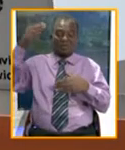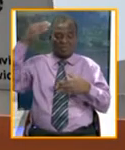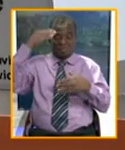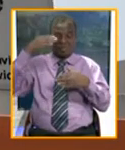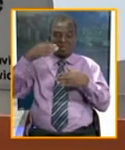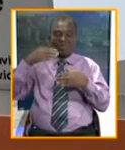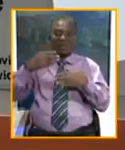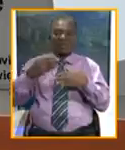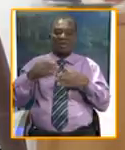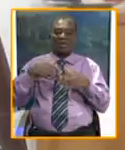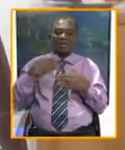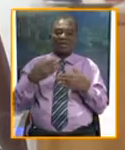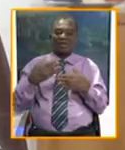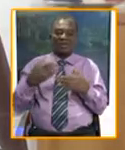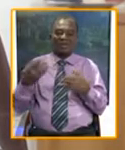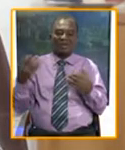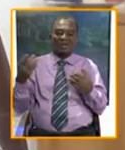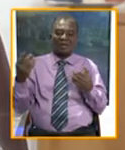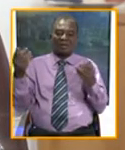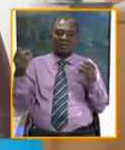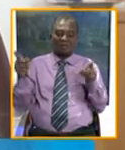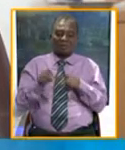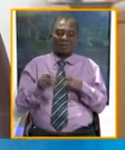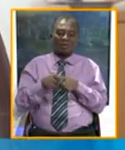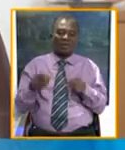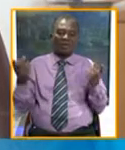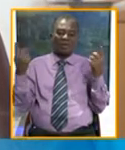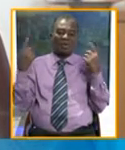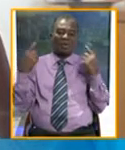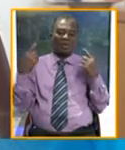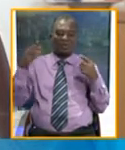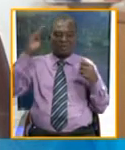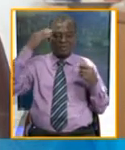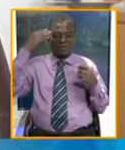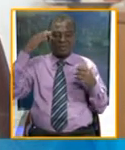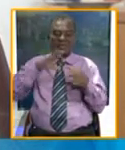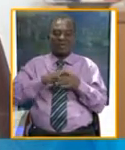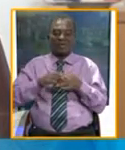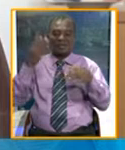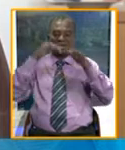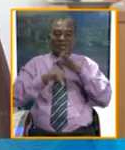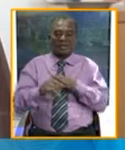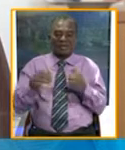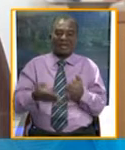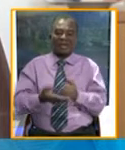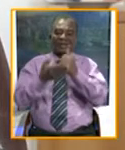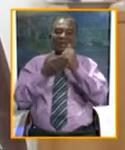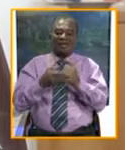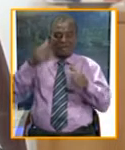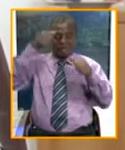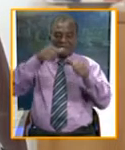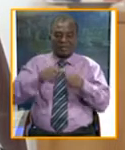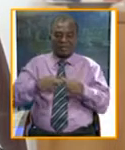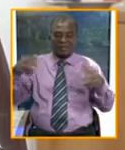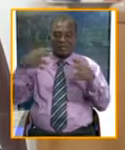ministre de l'Intérieur et de la Sécurité à l'époque. En tant que ministre de l'Intérieur, a contribué à la reconnaissance de l'Union des villes et